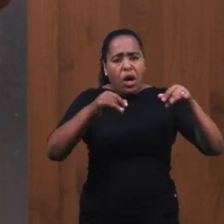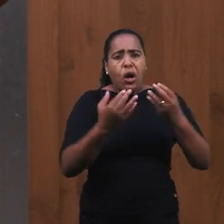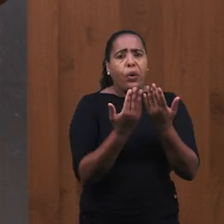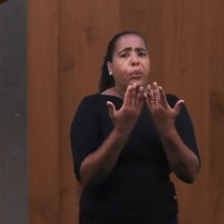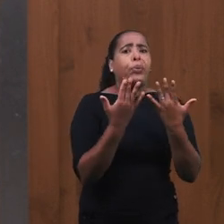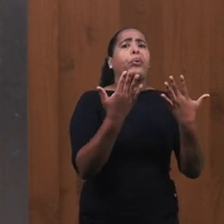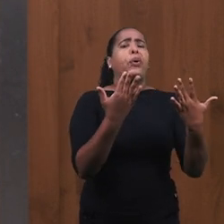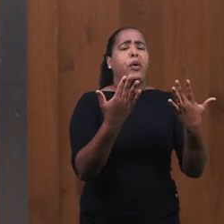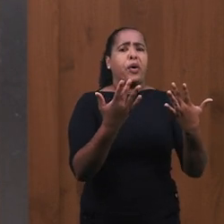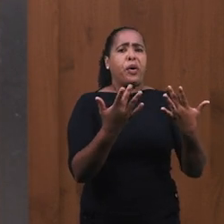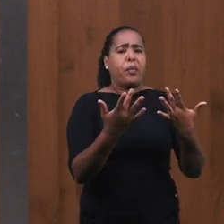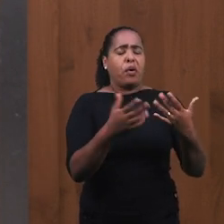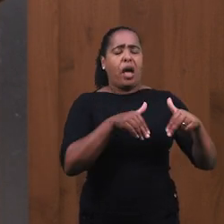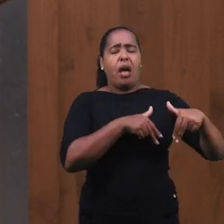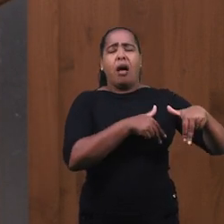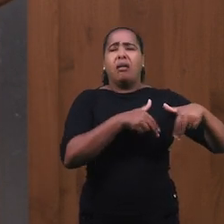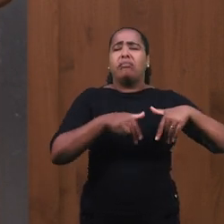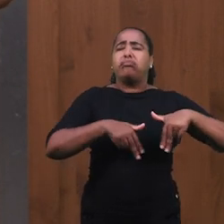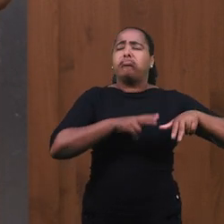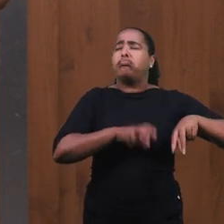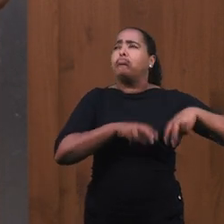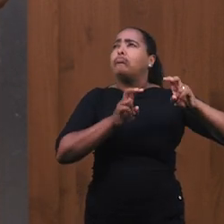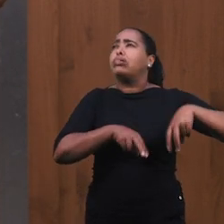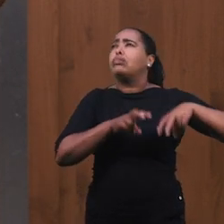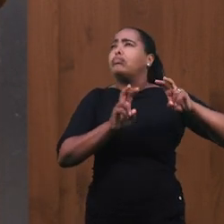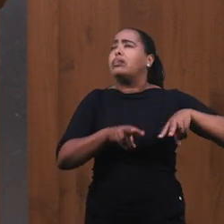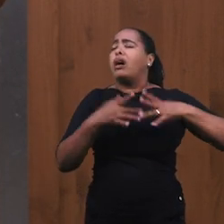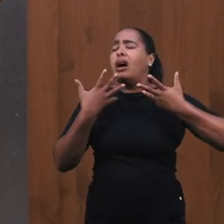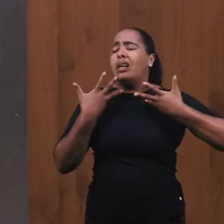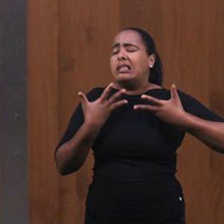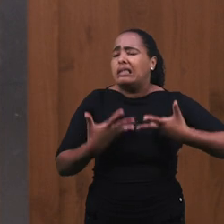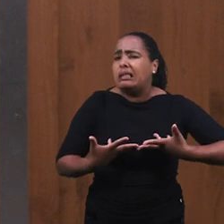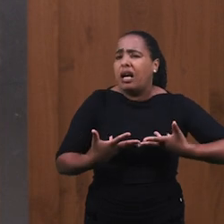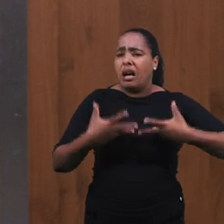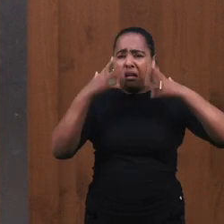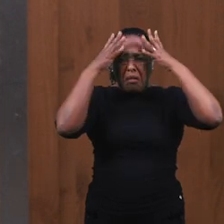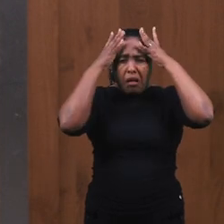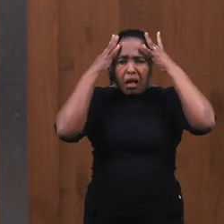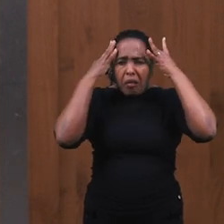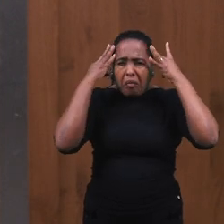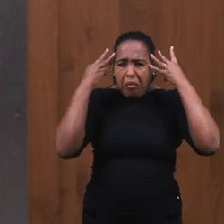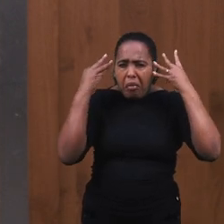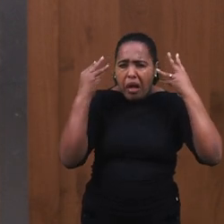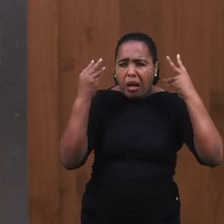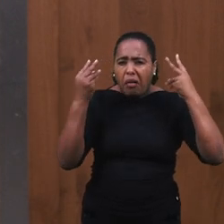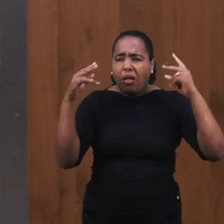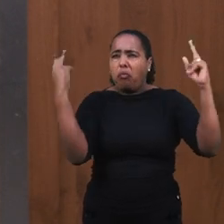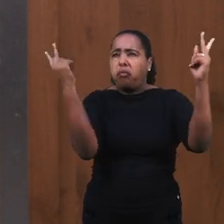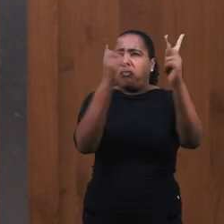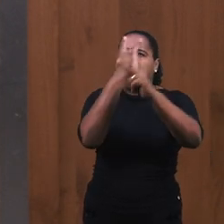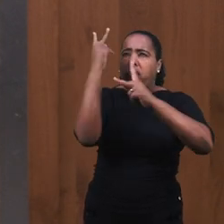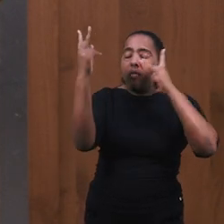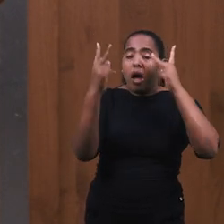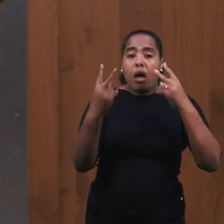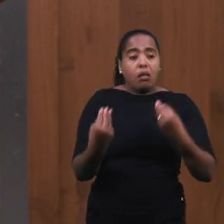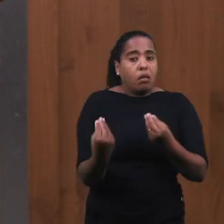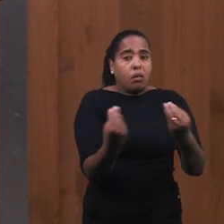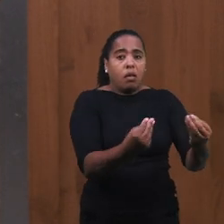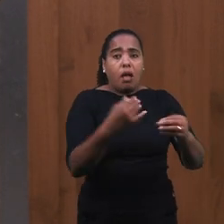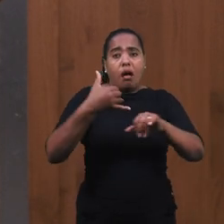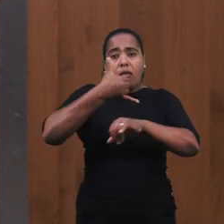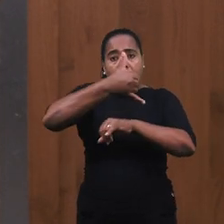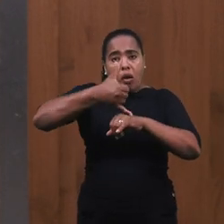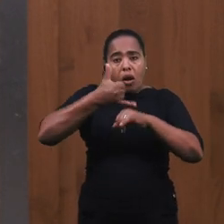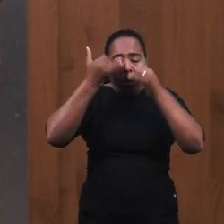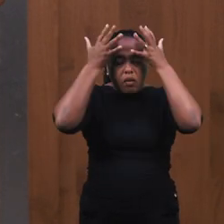Il donnait aussi l'huile pour oindre les cheveux secs à cause des vents, de la poussière, et aussi